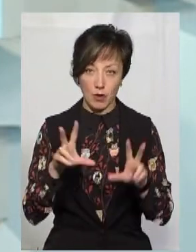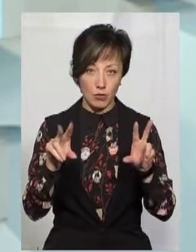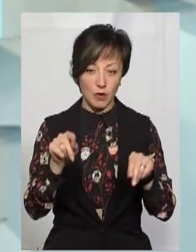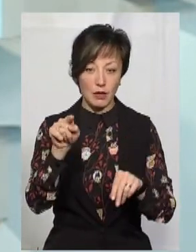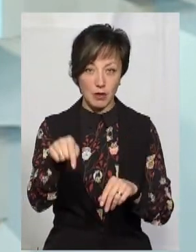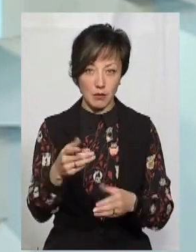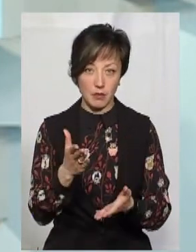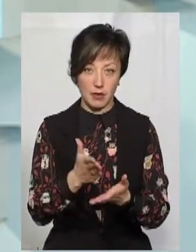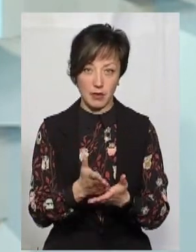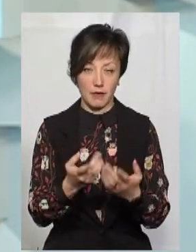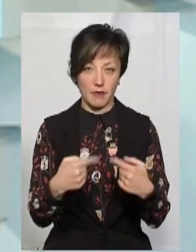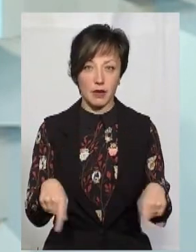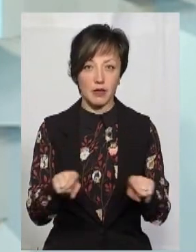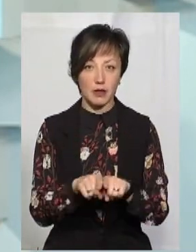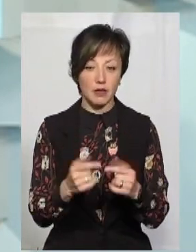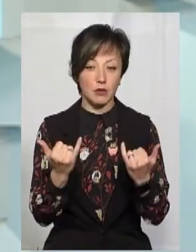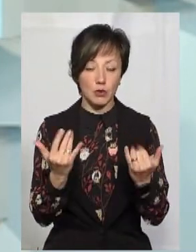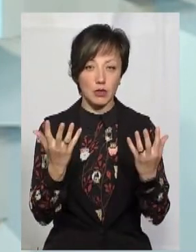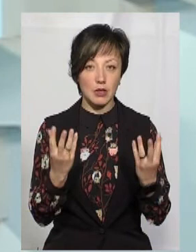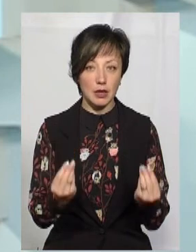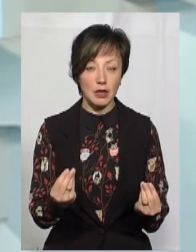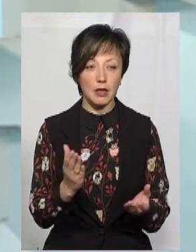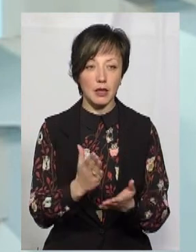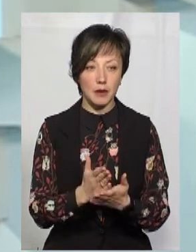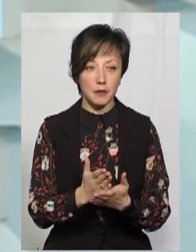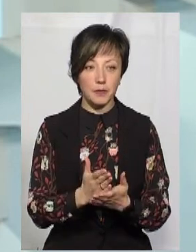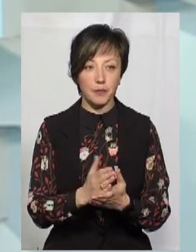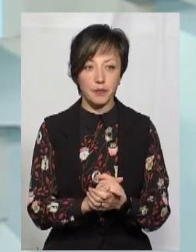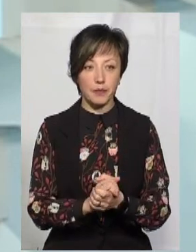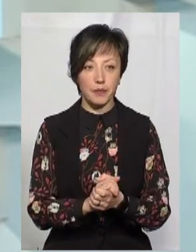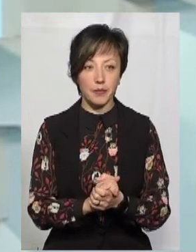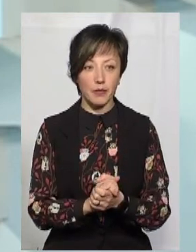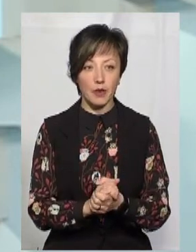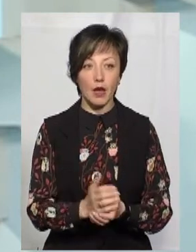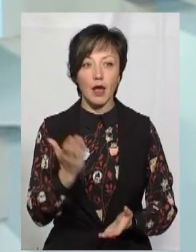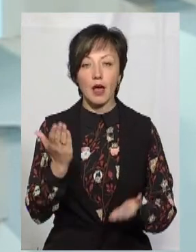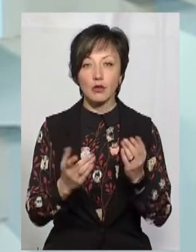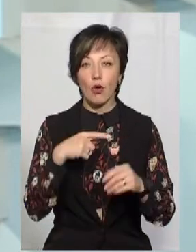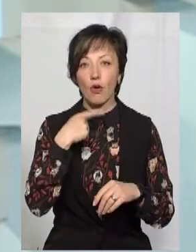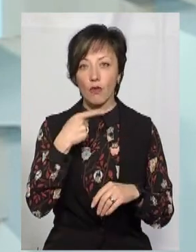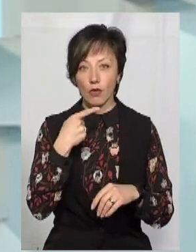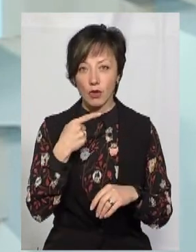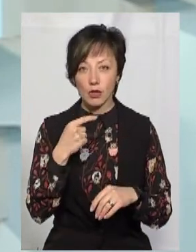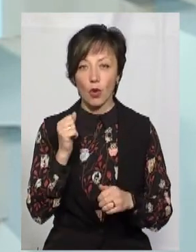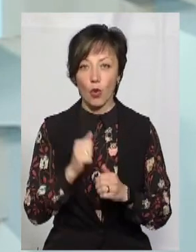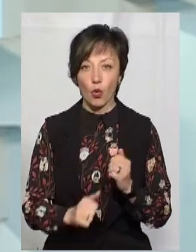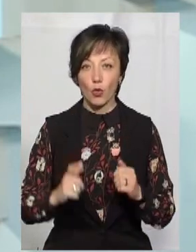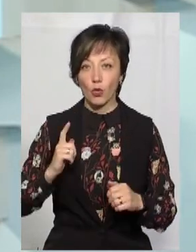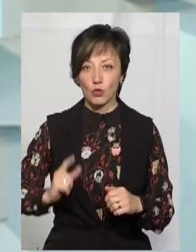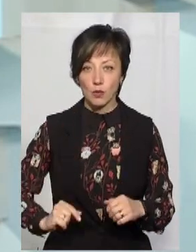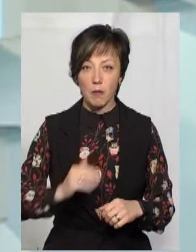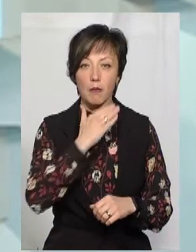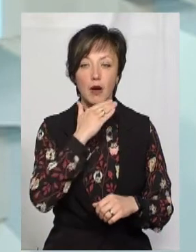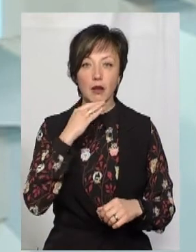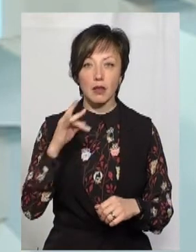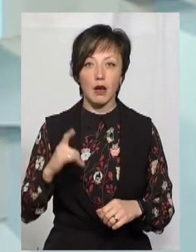що вони для цього відділення, принаймні на сьогоднішній день, є. Саме особисто, якщо говорити про допомогу автостради, кожен костюм – це костюми